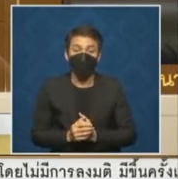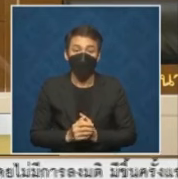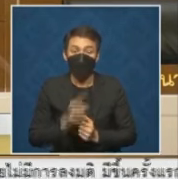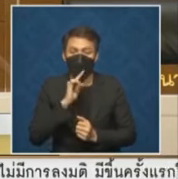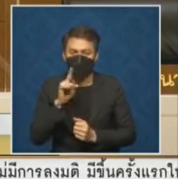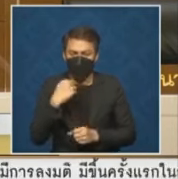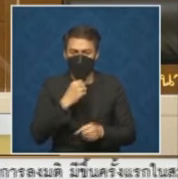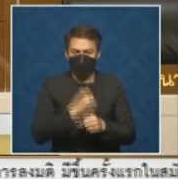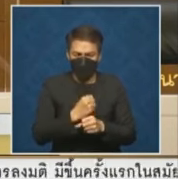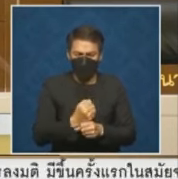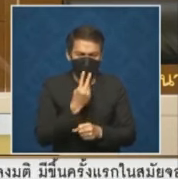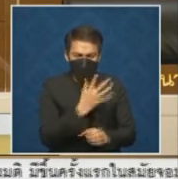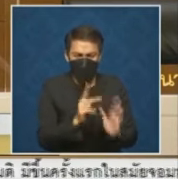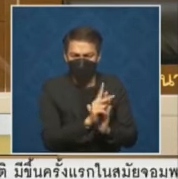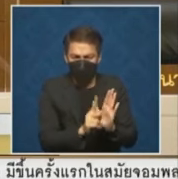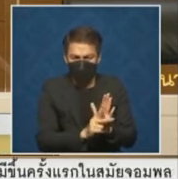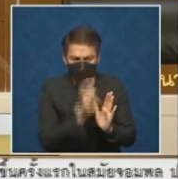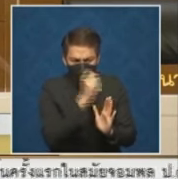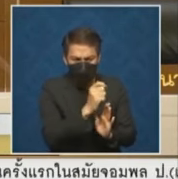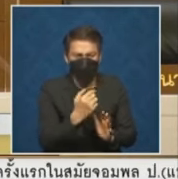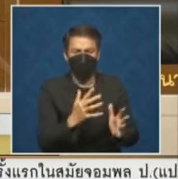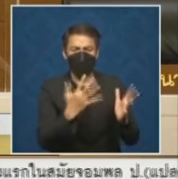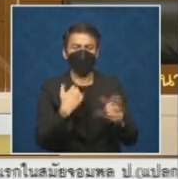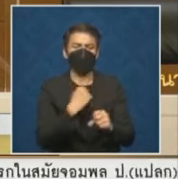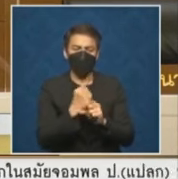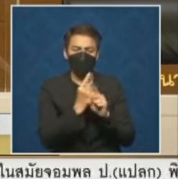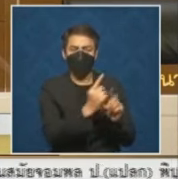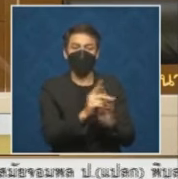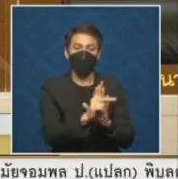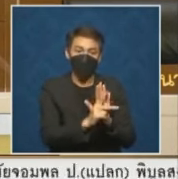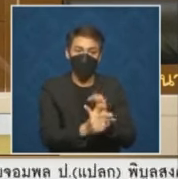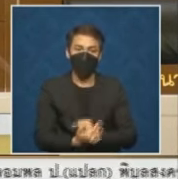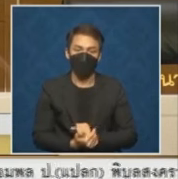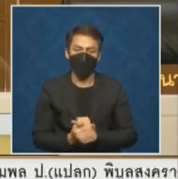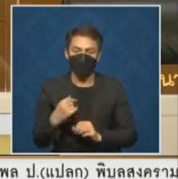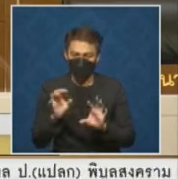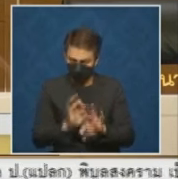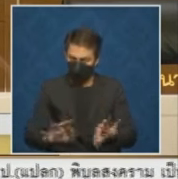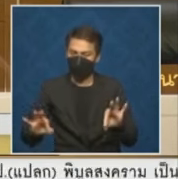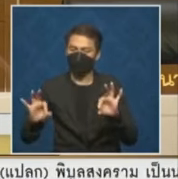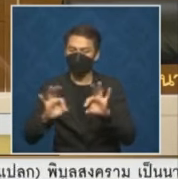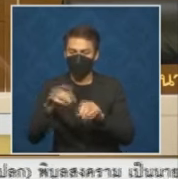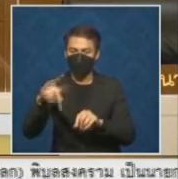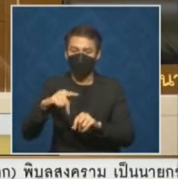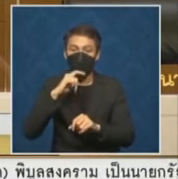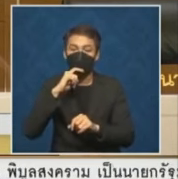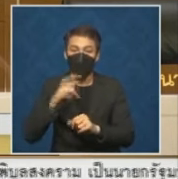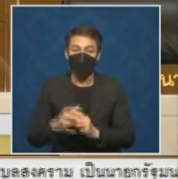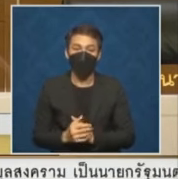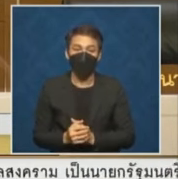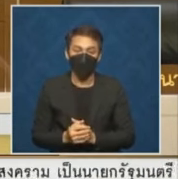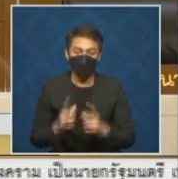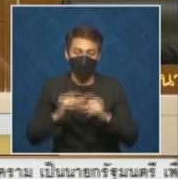ะเพราะว่าโควิดแล้วก็อันนี้จะสูงใหญ่เป็นพิเศษก็จะเห็นเต็มๆนะแล้วเวลานายกพูดเนี่ย